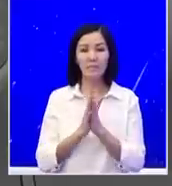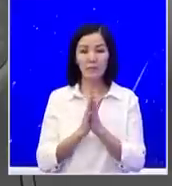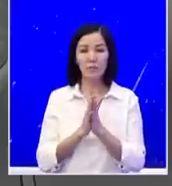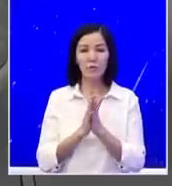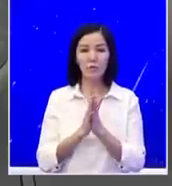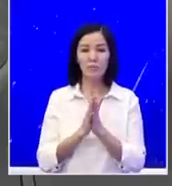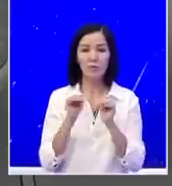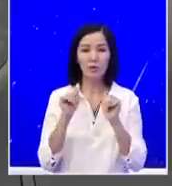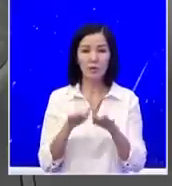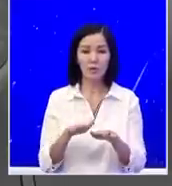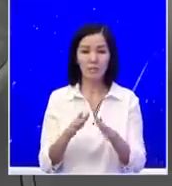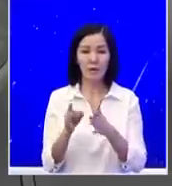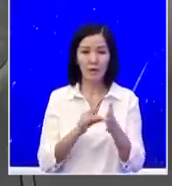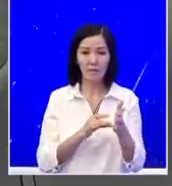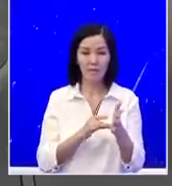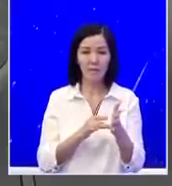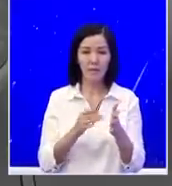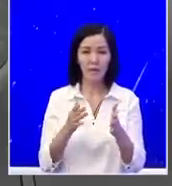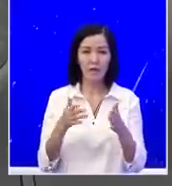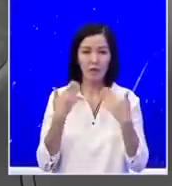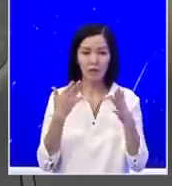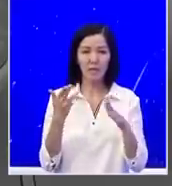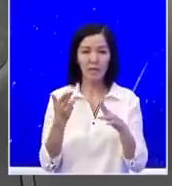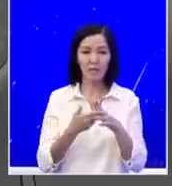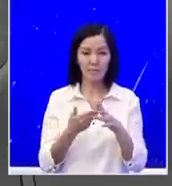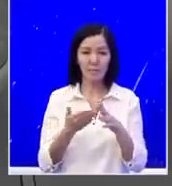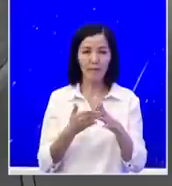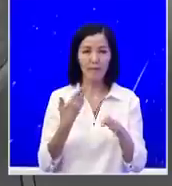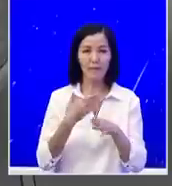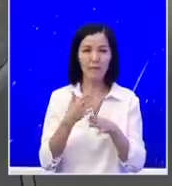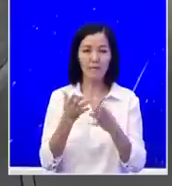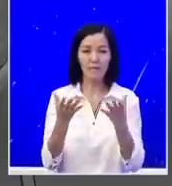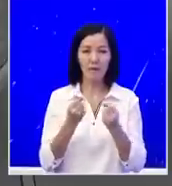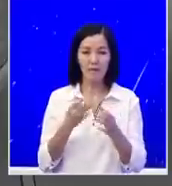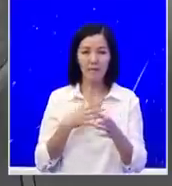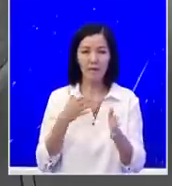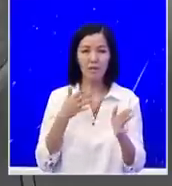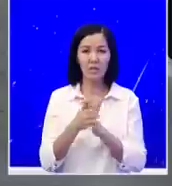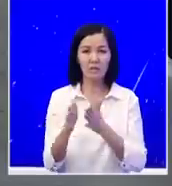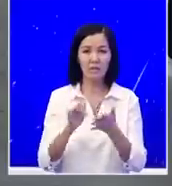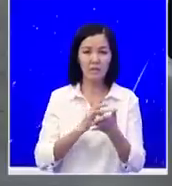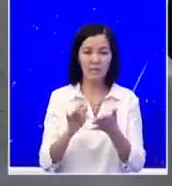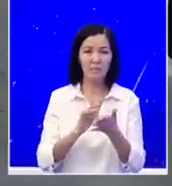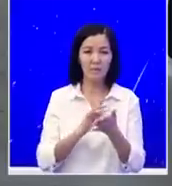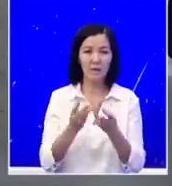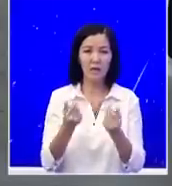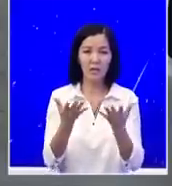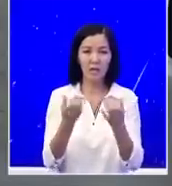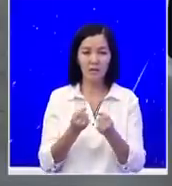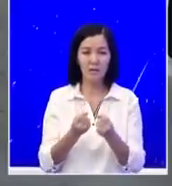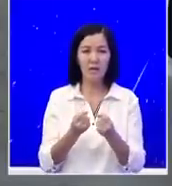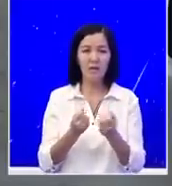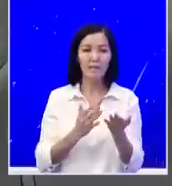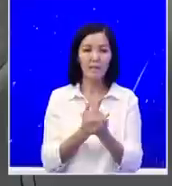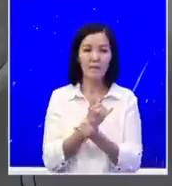қарап, бірден шешім қабылдады. Жеңілдікпен несе беруге келісім жасалды. Шығындарымызды есептеп, белгілі мерзімге қаржы алдық. Енді